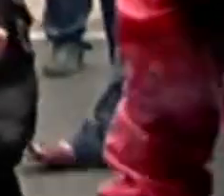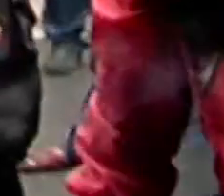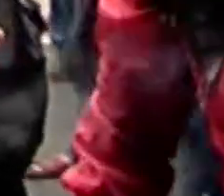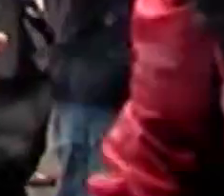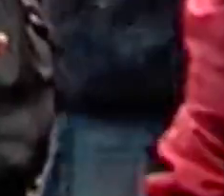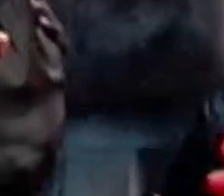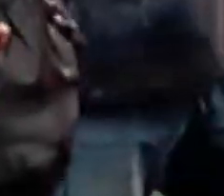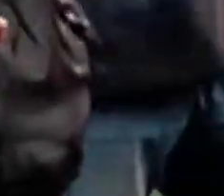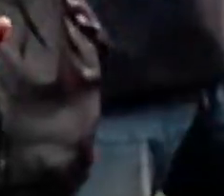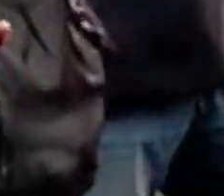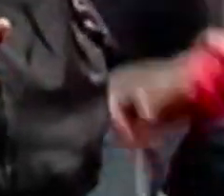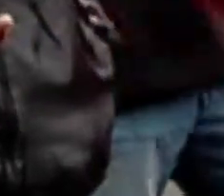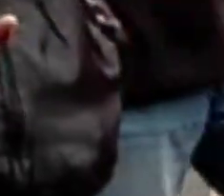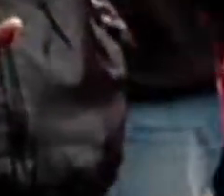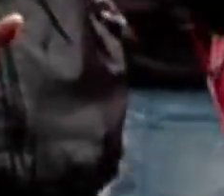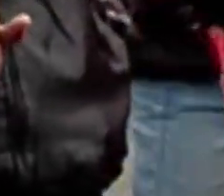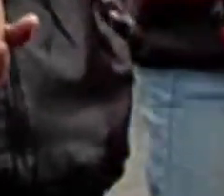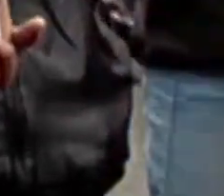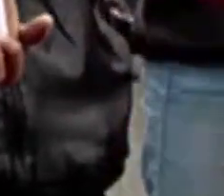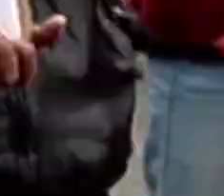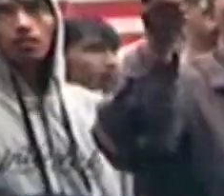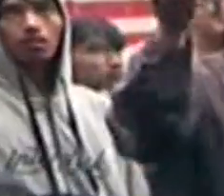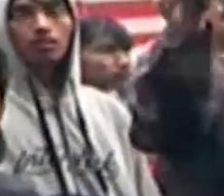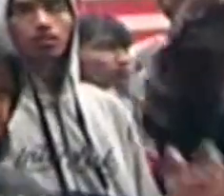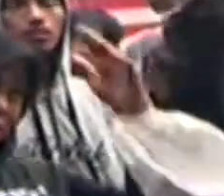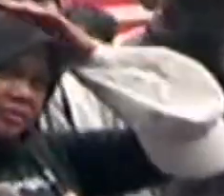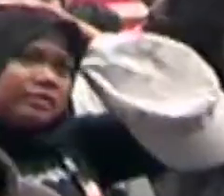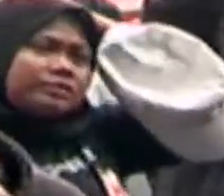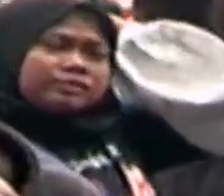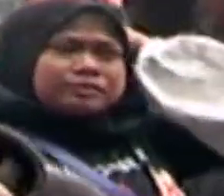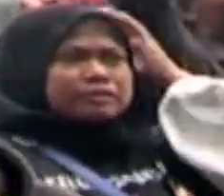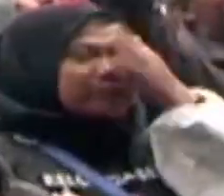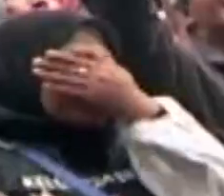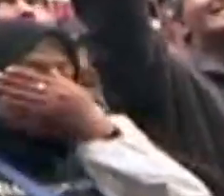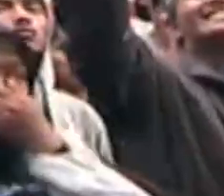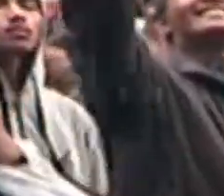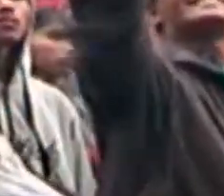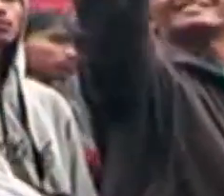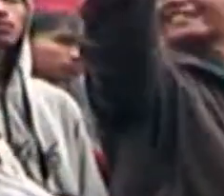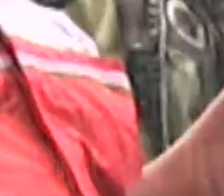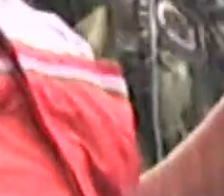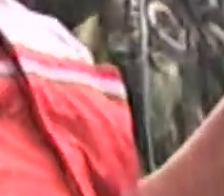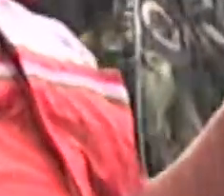Mereka juga membawa spanduk dan berbagai tulisan bernada protes di depan kantor Kemenkumham.